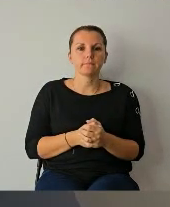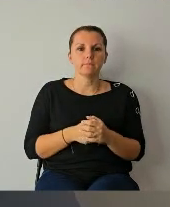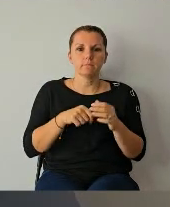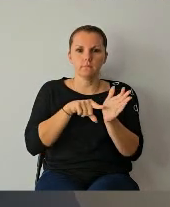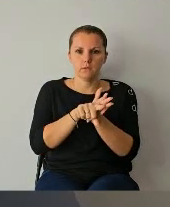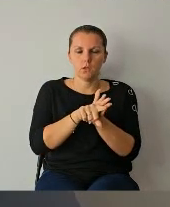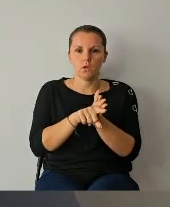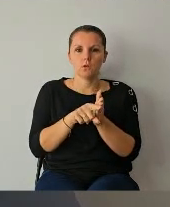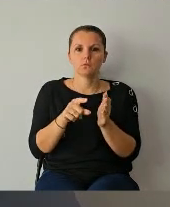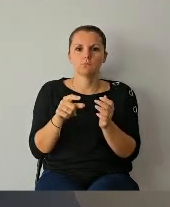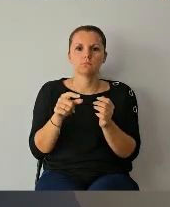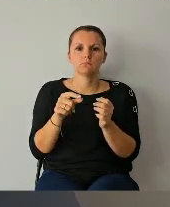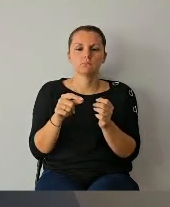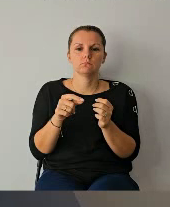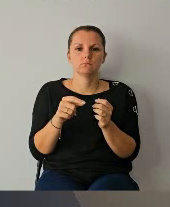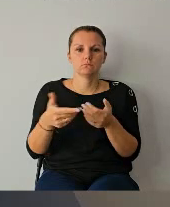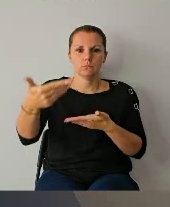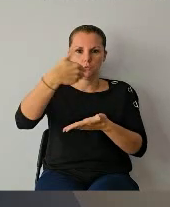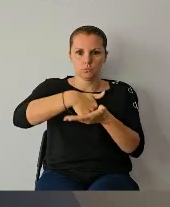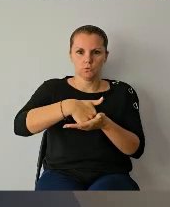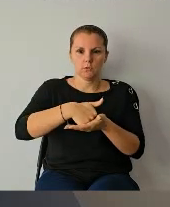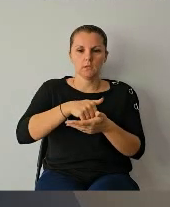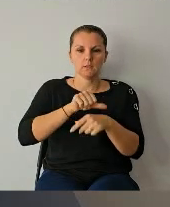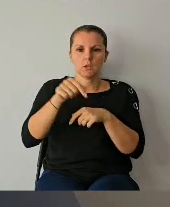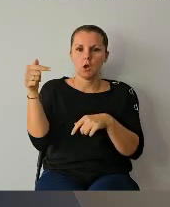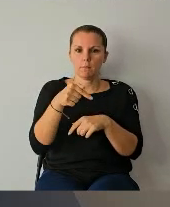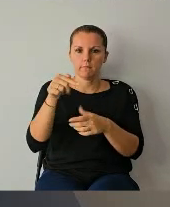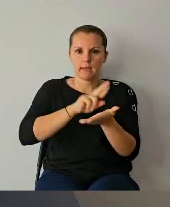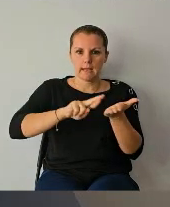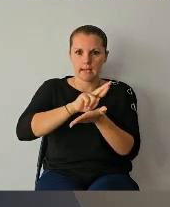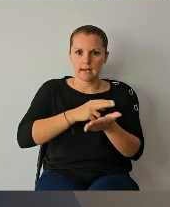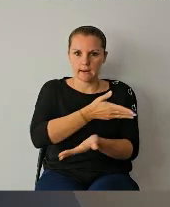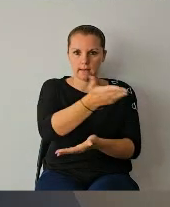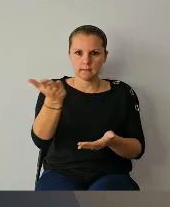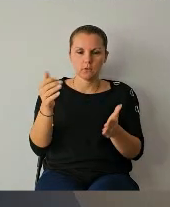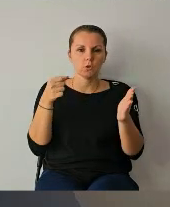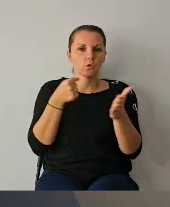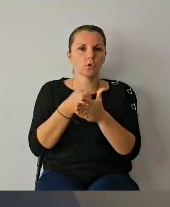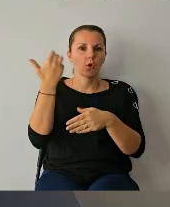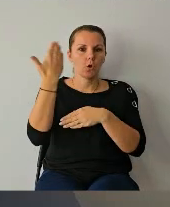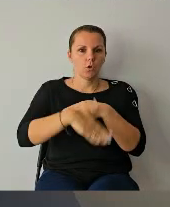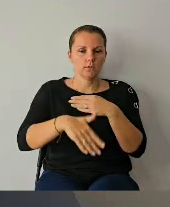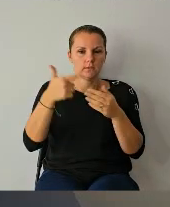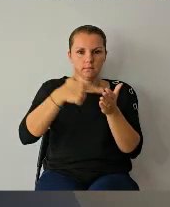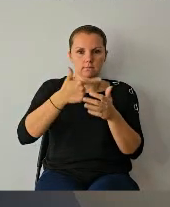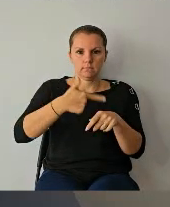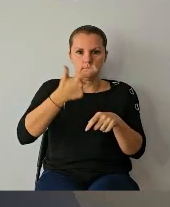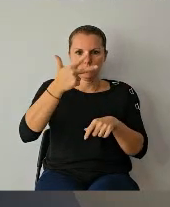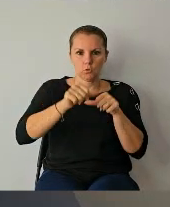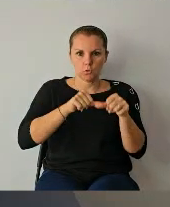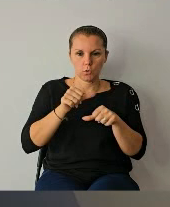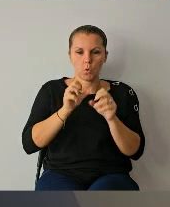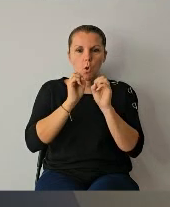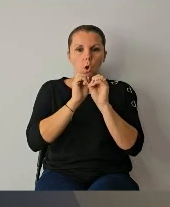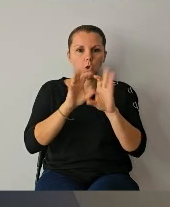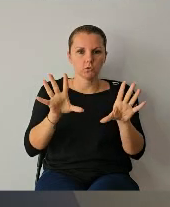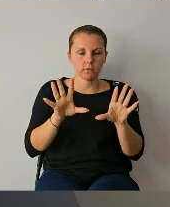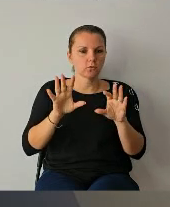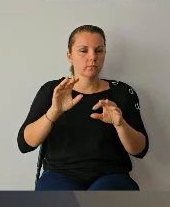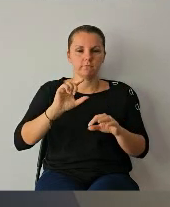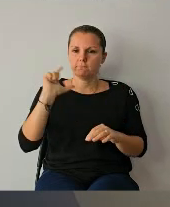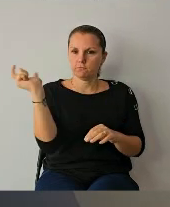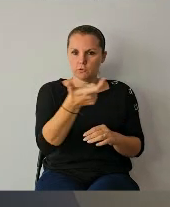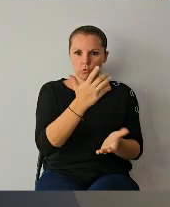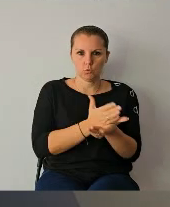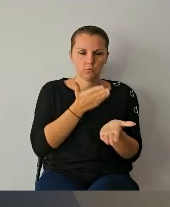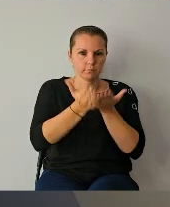oświadczeń majątkowych przewodniczącemu Rady Miejskiej zobowiązani byli radni do końca 2023 roku. Oświadczenia złożyli wszyscy radni, to